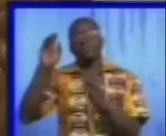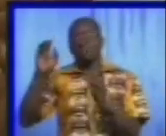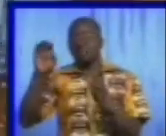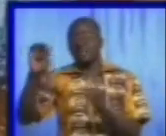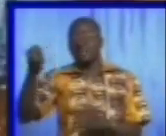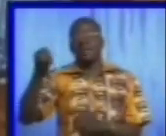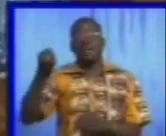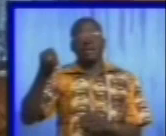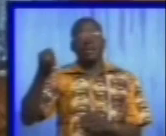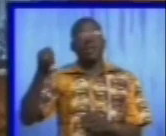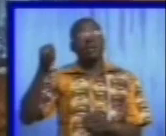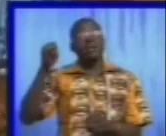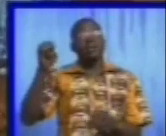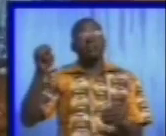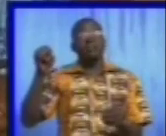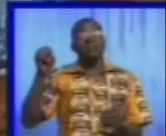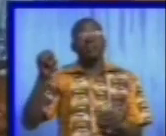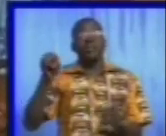soit